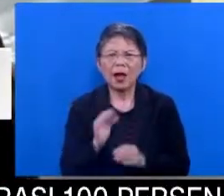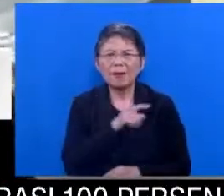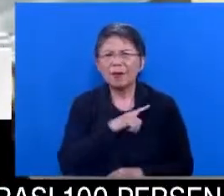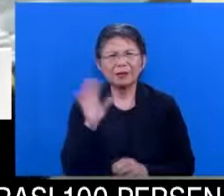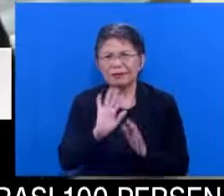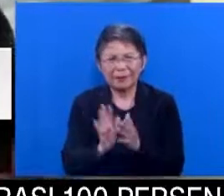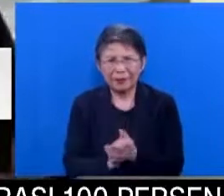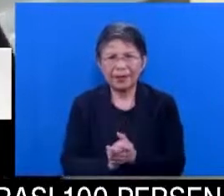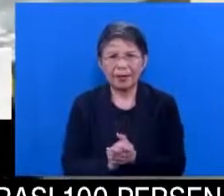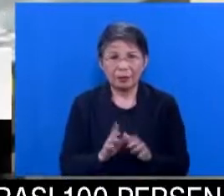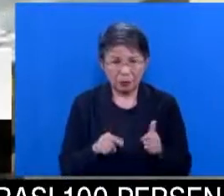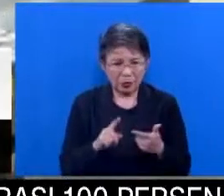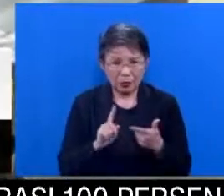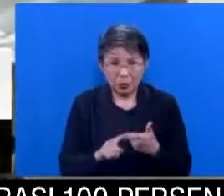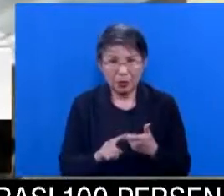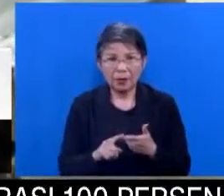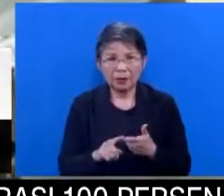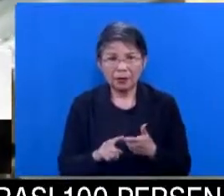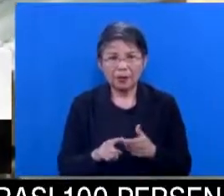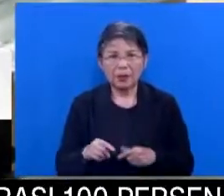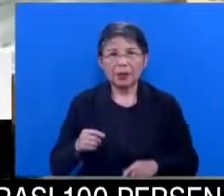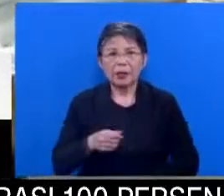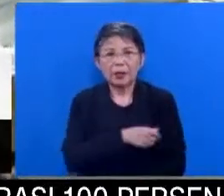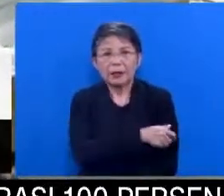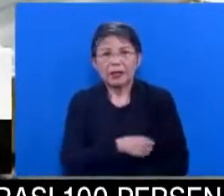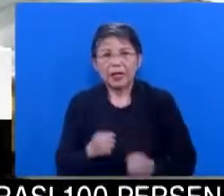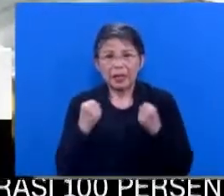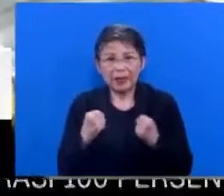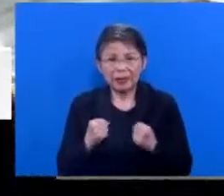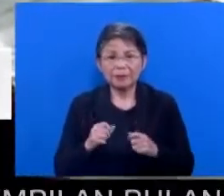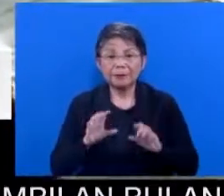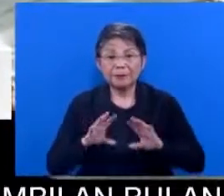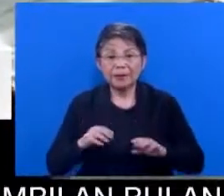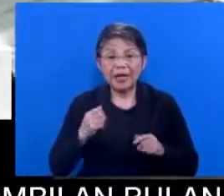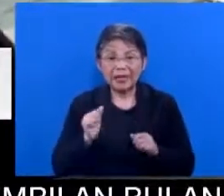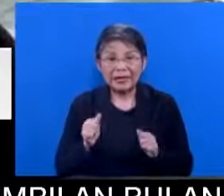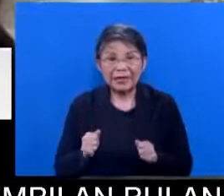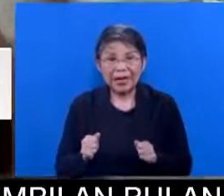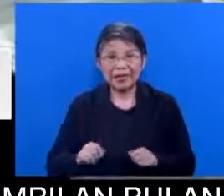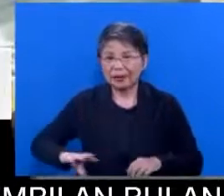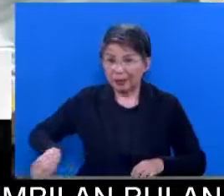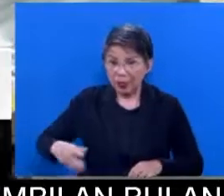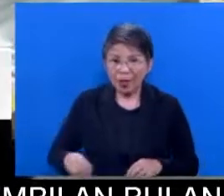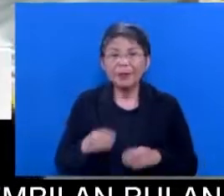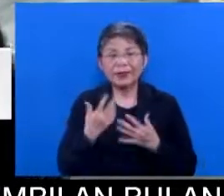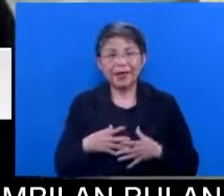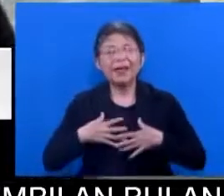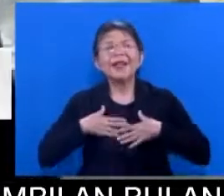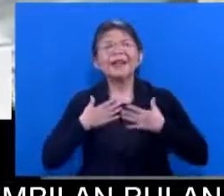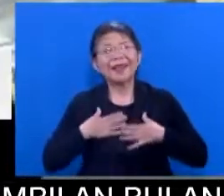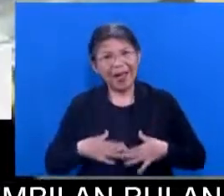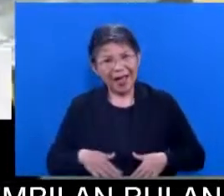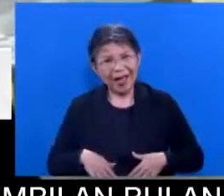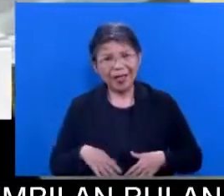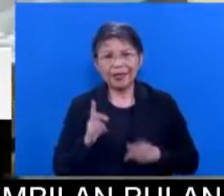satu. Kemudian nakes bisa melakukan pekerjaan yang lain, keluarga bisa lebih lega